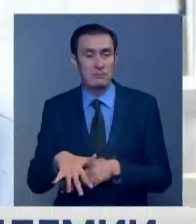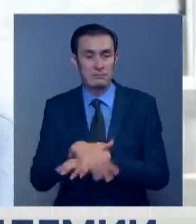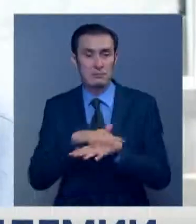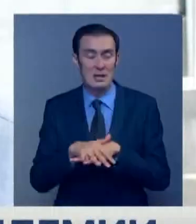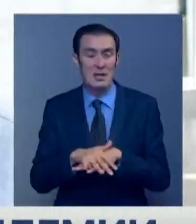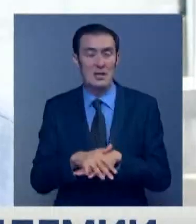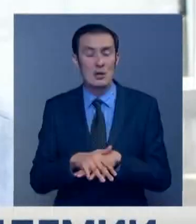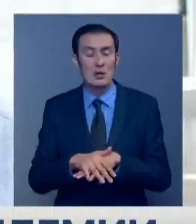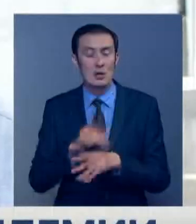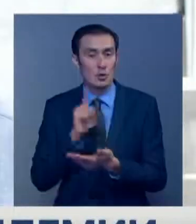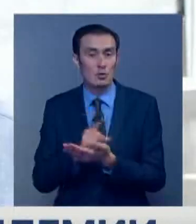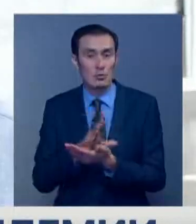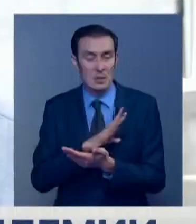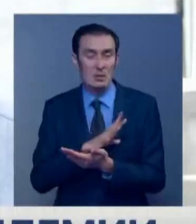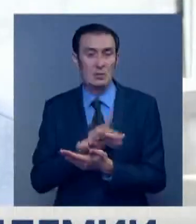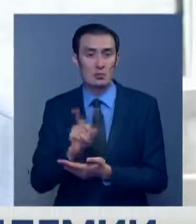не менее